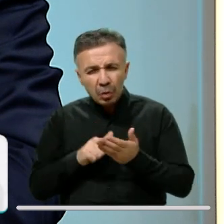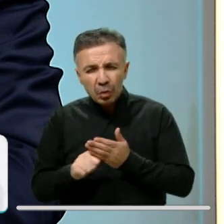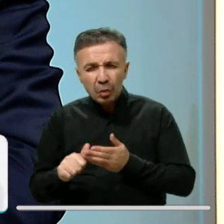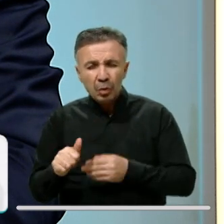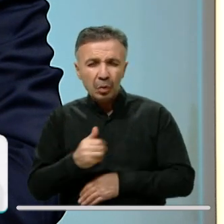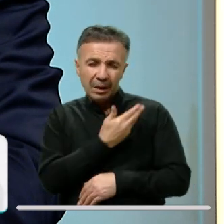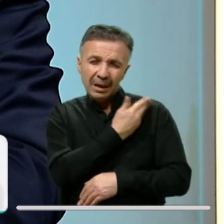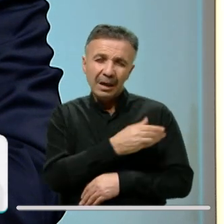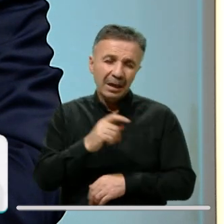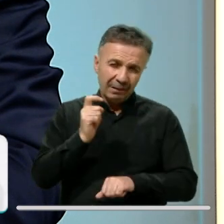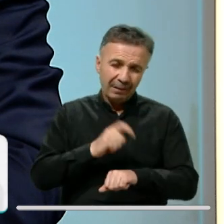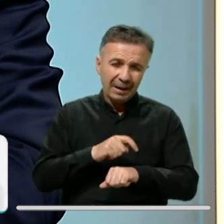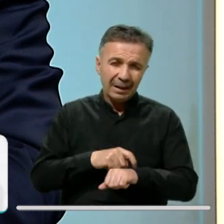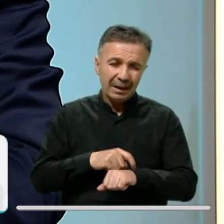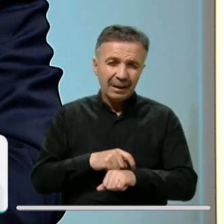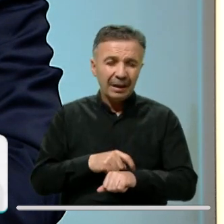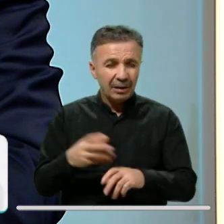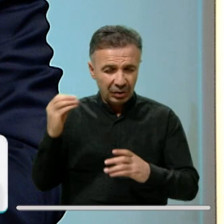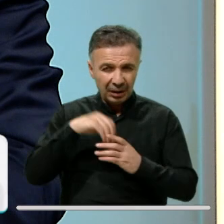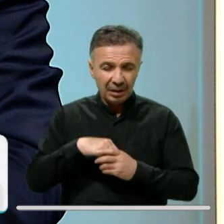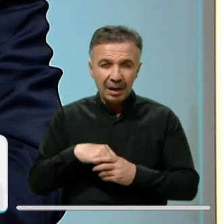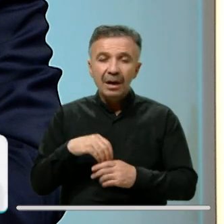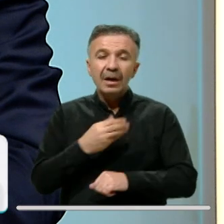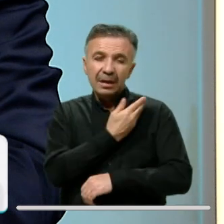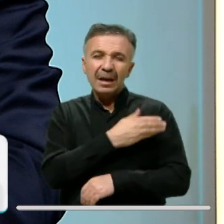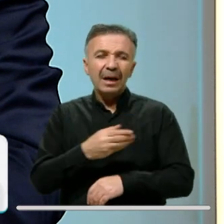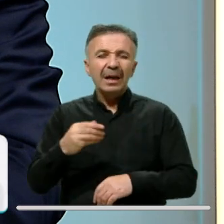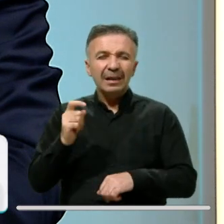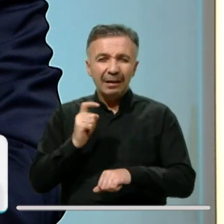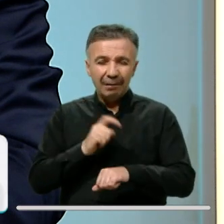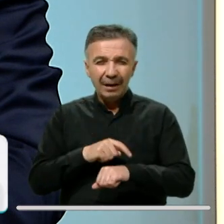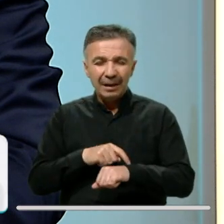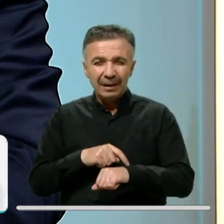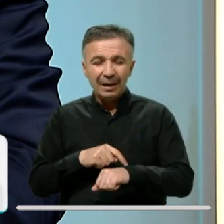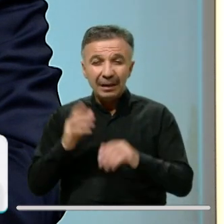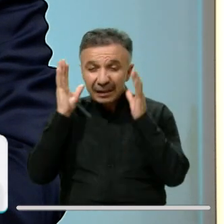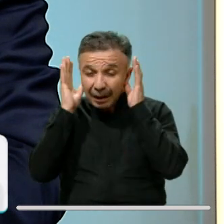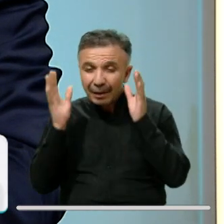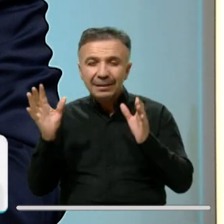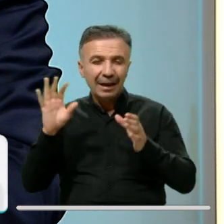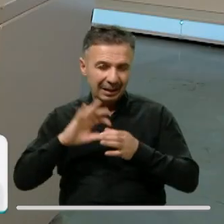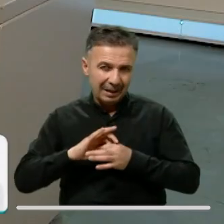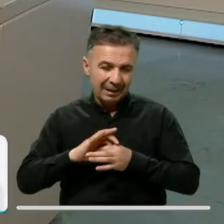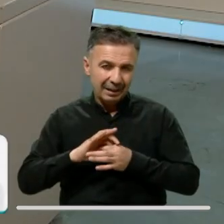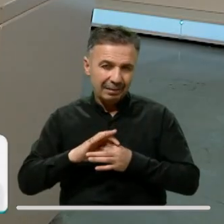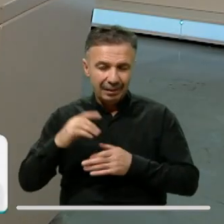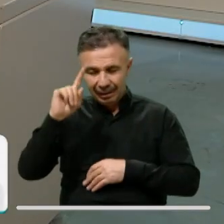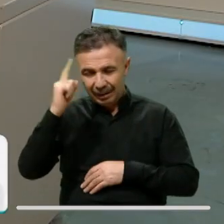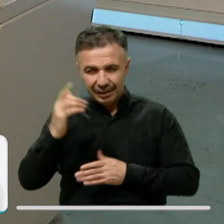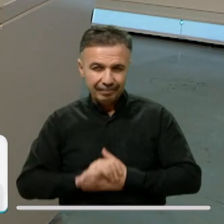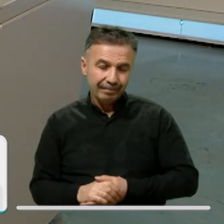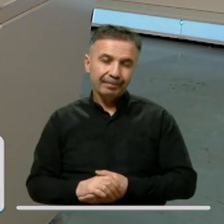dahildir. Kerahat vakitleri sadece namazlarla ilgilidir, zikirle, Kur'an'la ilgili değildir. Peki efendim, teşekkür